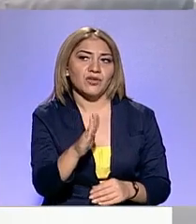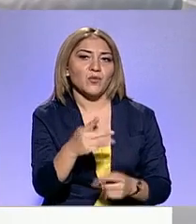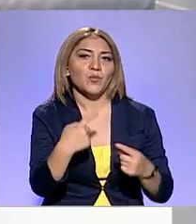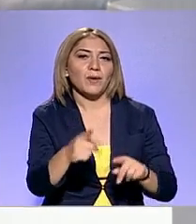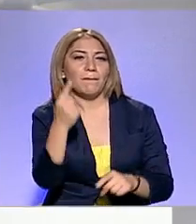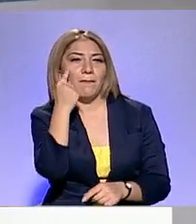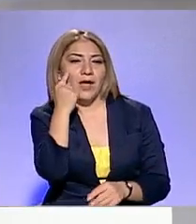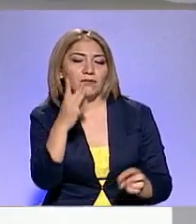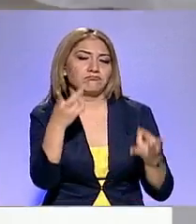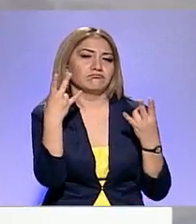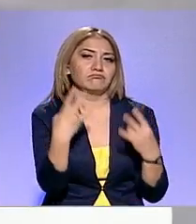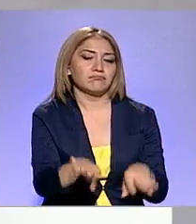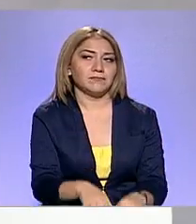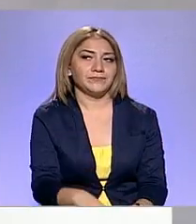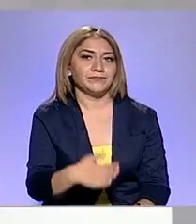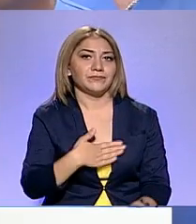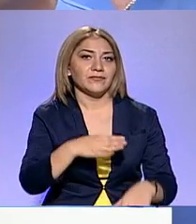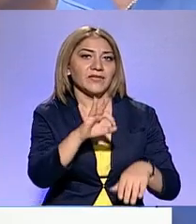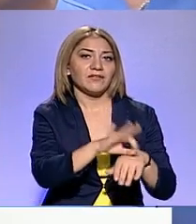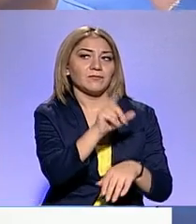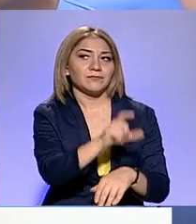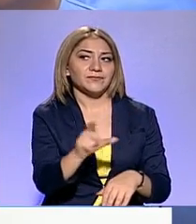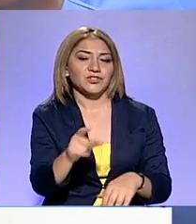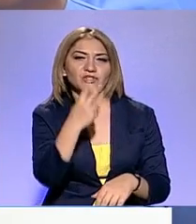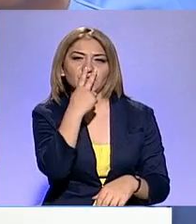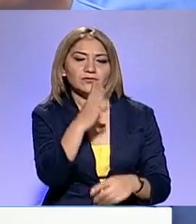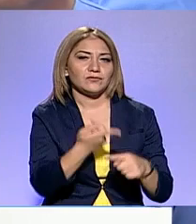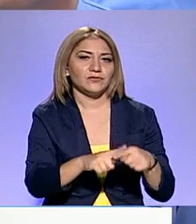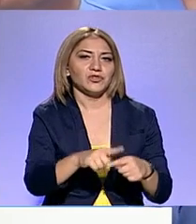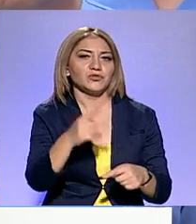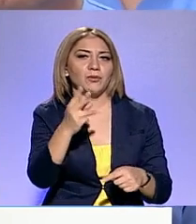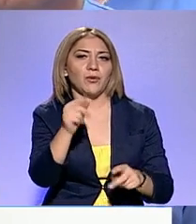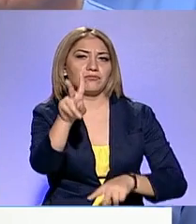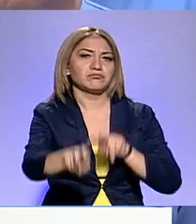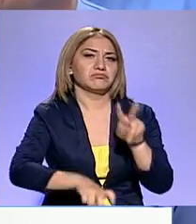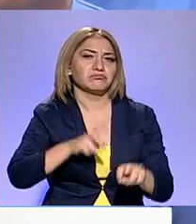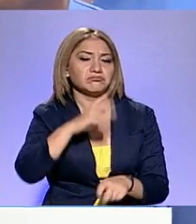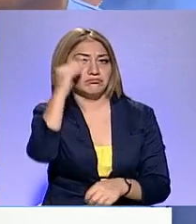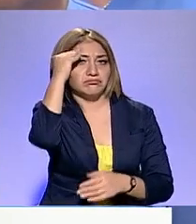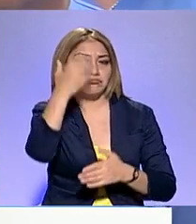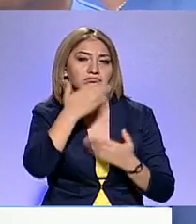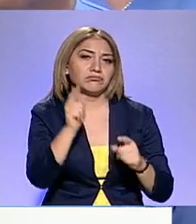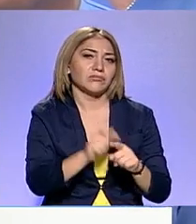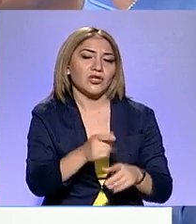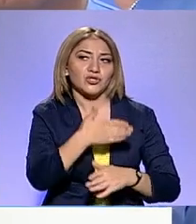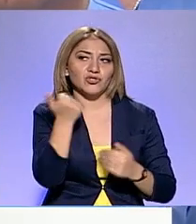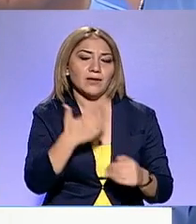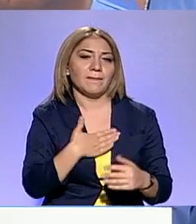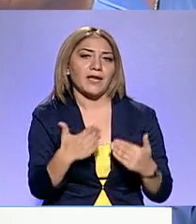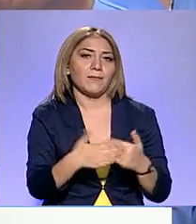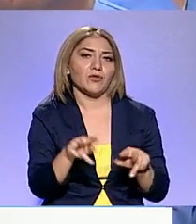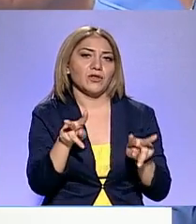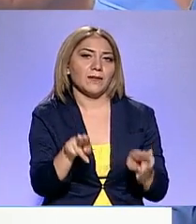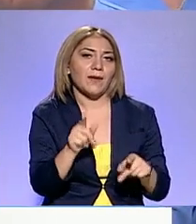կողքից մաղարիչի ակնկալիքին։ Մենք հիվանդներին չենք նայում որպես պետ պատվեր կամ բան, լուրջ, հիվանդ մեր մոտ չկա այդ